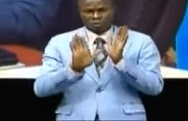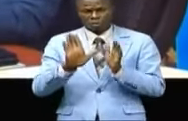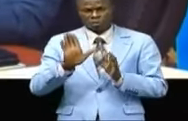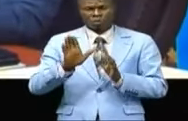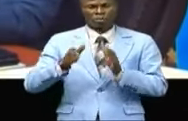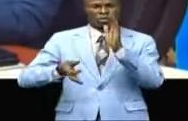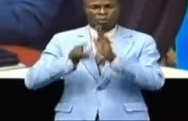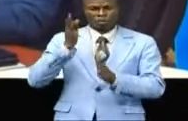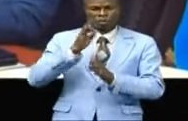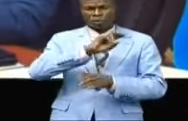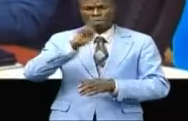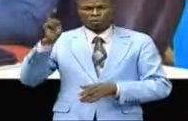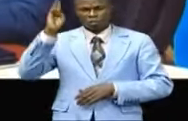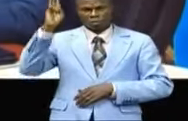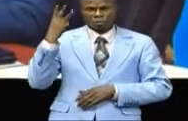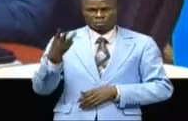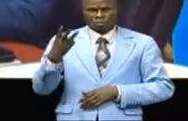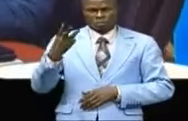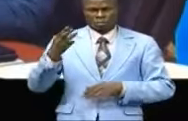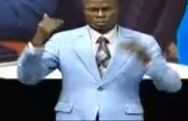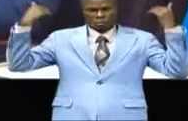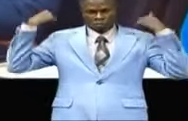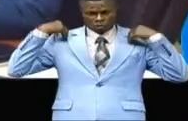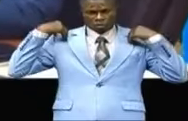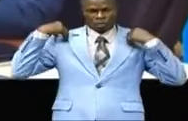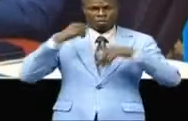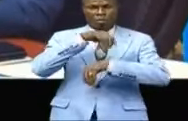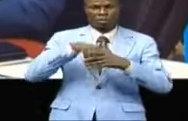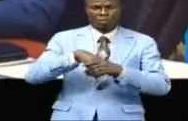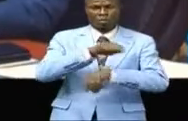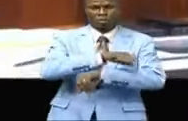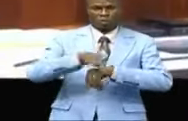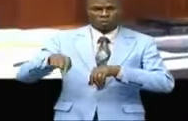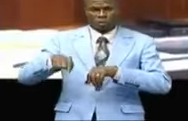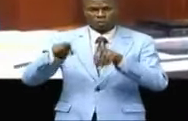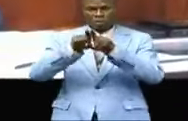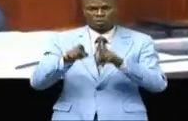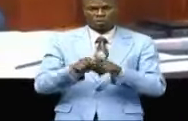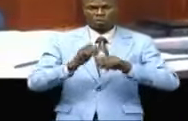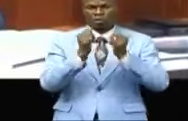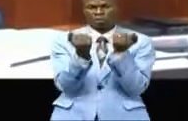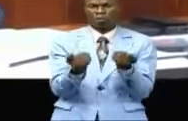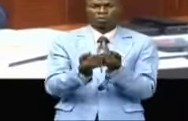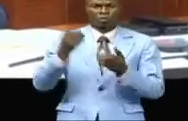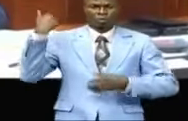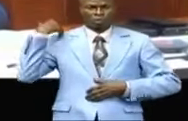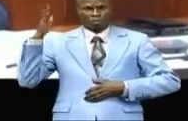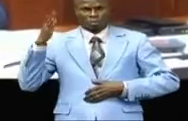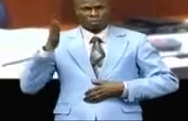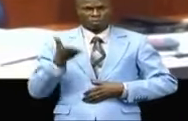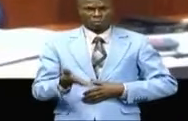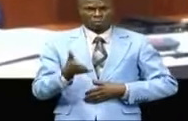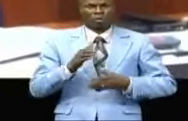2013, fixant les avantages de mandataires publics dans les entreprises et établissements publics de l'État.